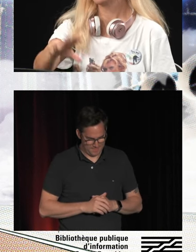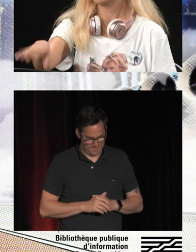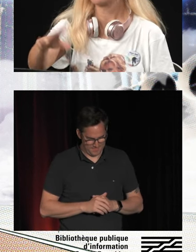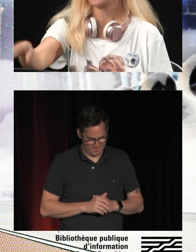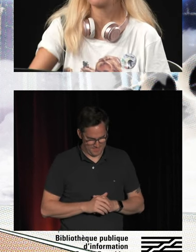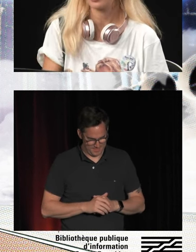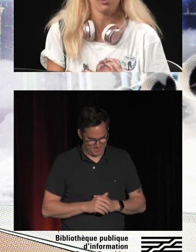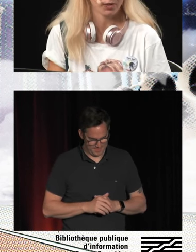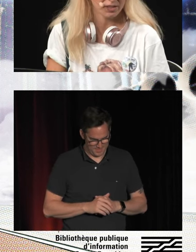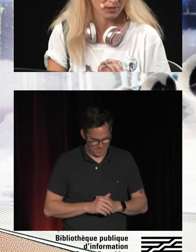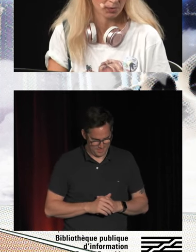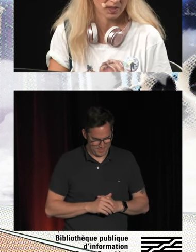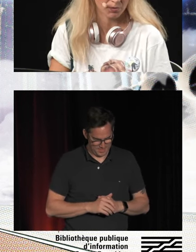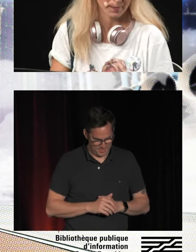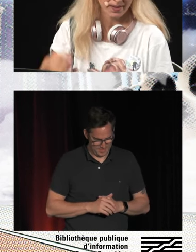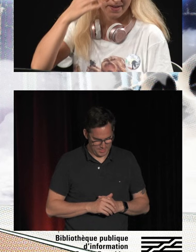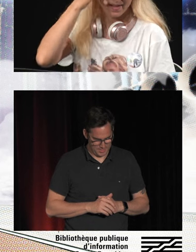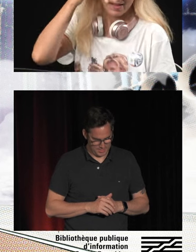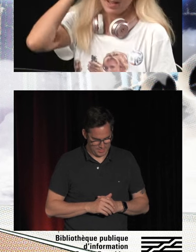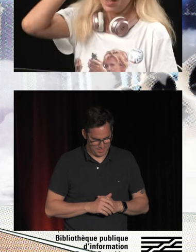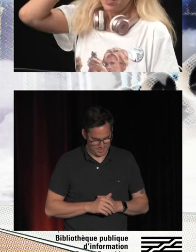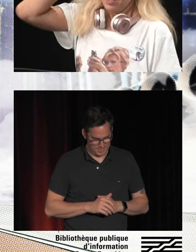À mon avis, ça va changer parce qu'il y a une longue animation de début.